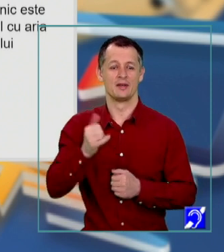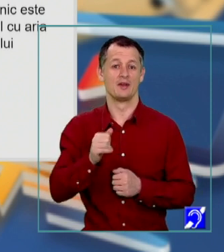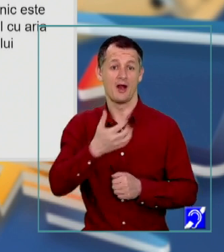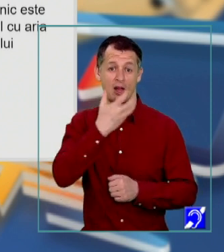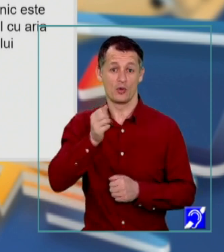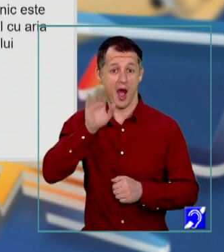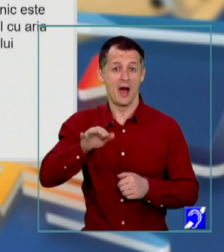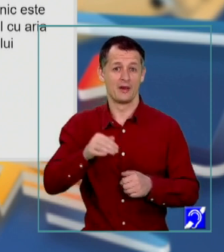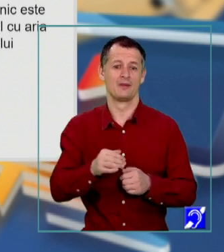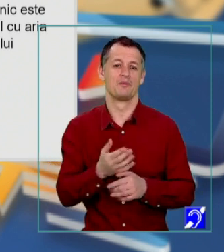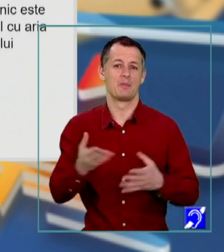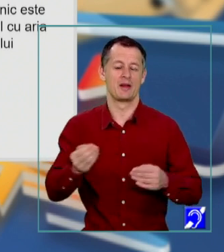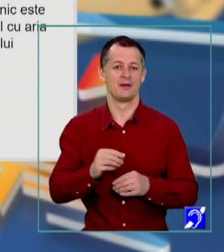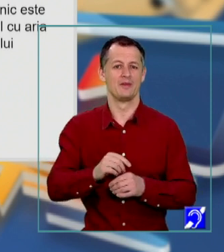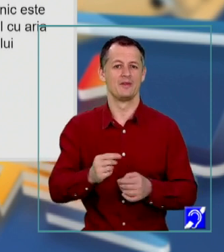valoare în procesul